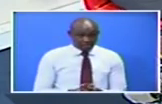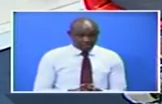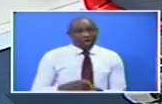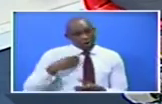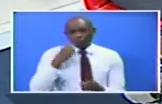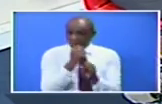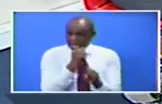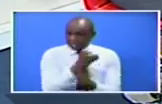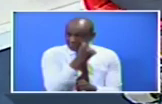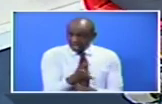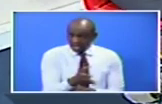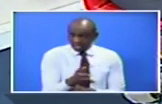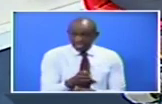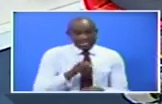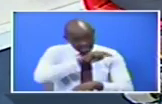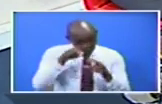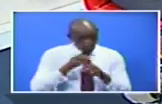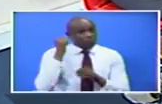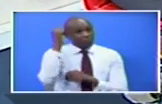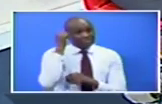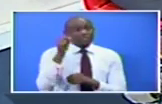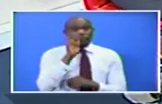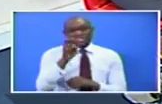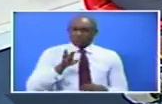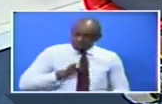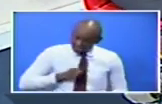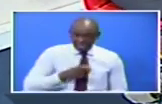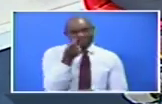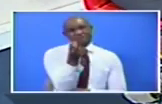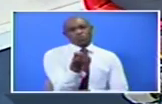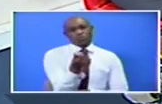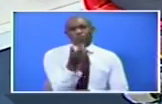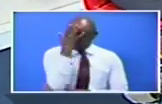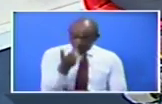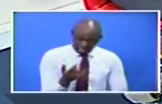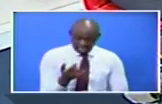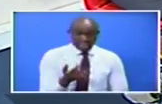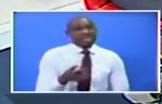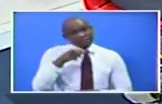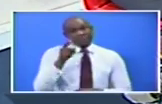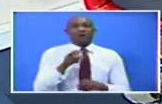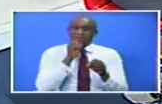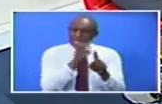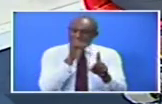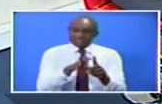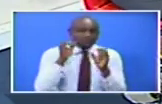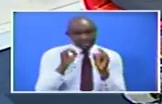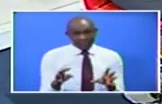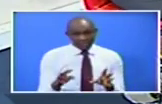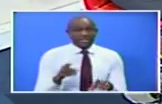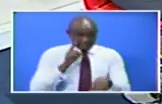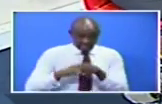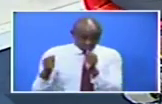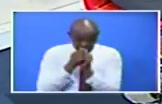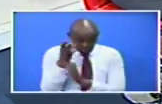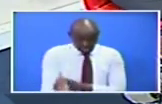vya wafanyikazi, hata national politics utaona wanawake ni wachache. Kwa nini? Hakuna mentorship. Kwa hivyo tukaona wacha tujilete